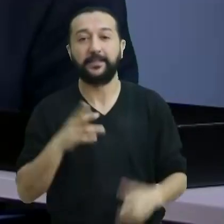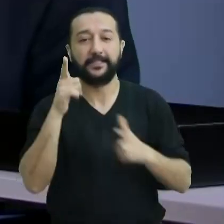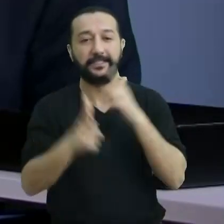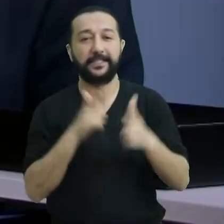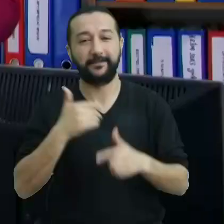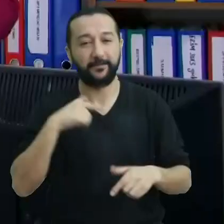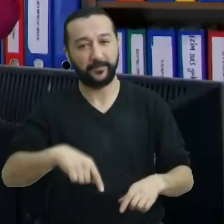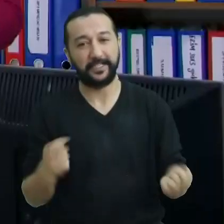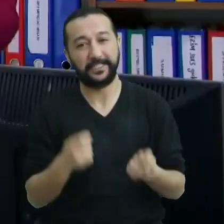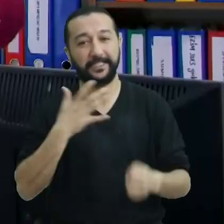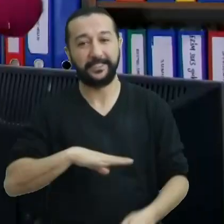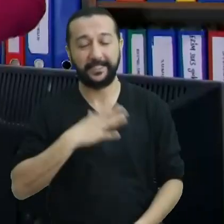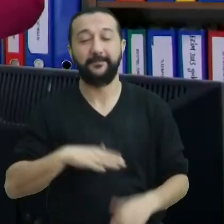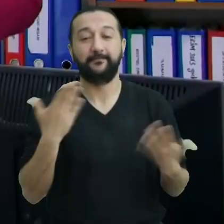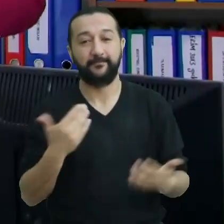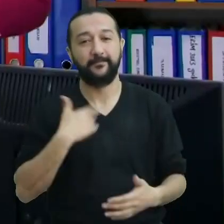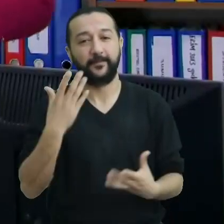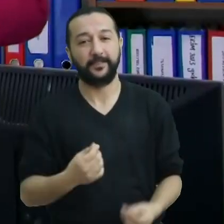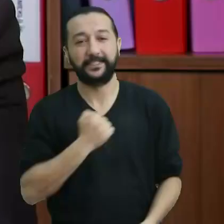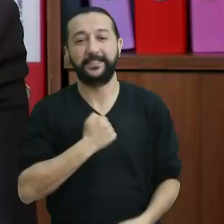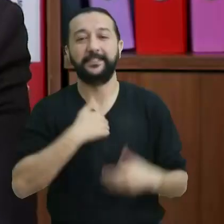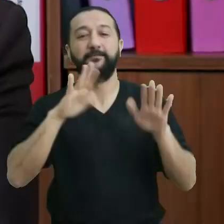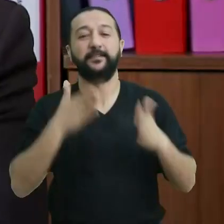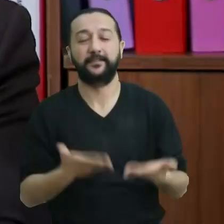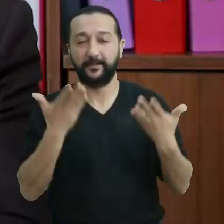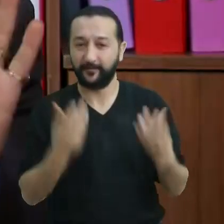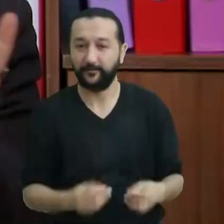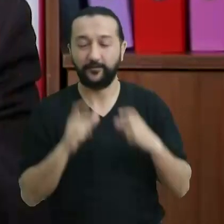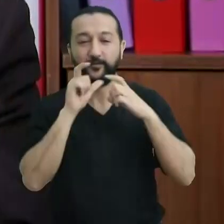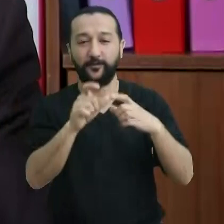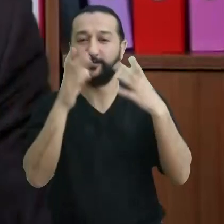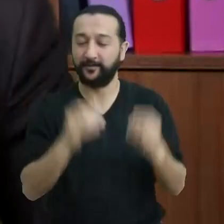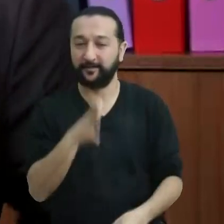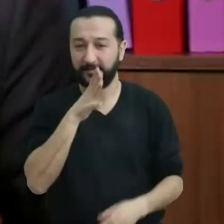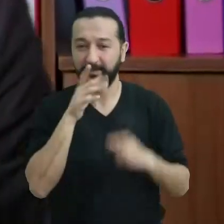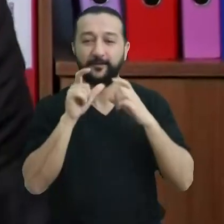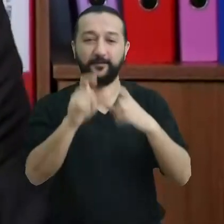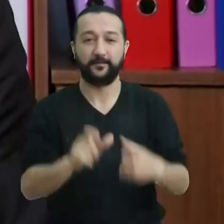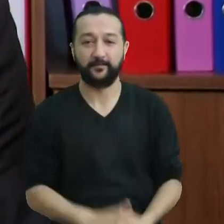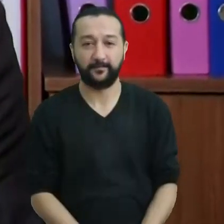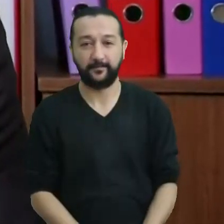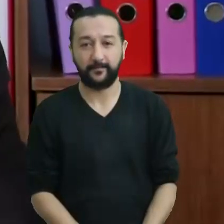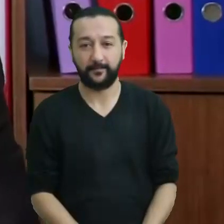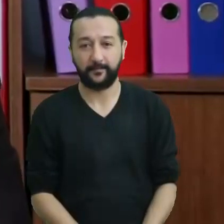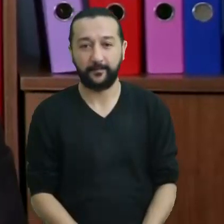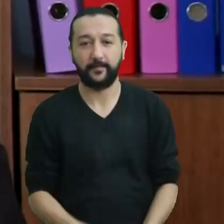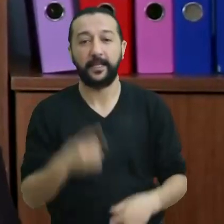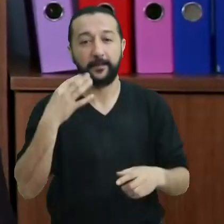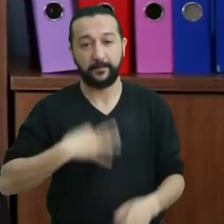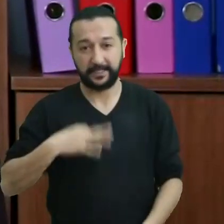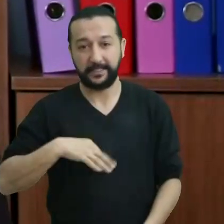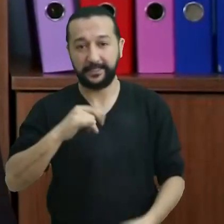sanki. Keşke ben de burada çalışsaydım. İnsanın burada canı hiç sıkılmaz. Tamam o zaman, soruyorum bilmeceyi. Sor.